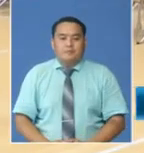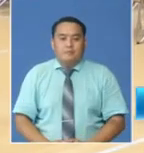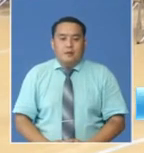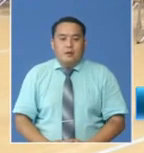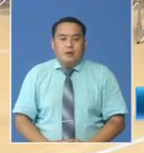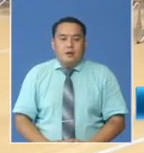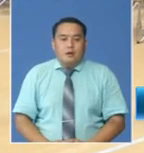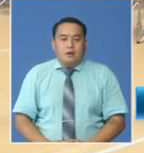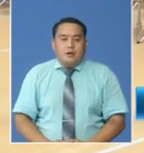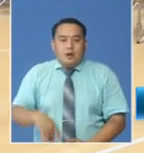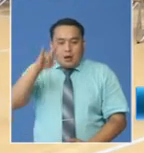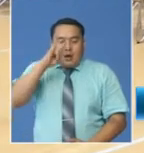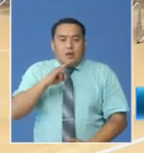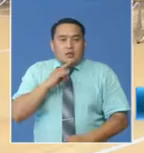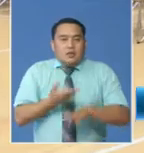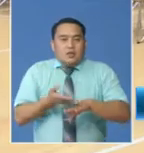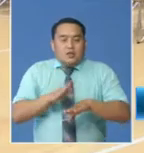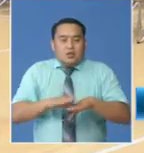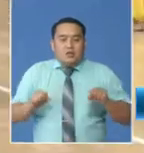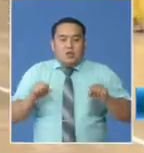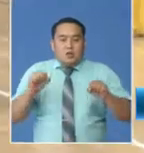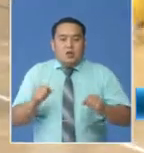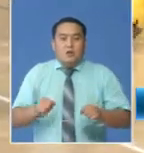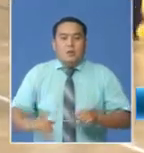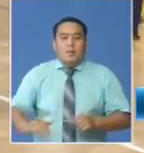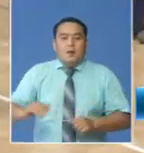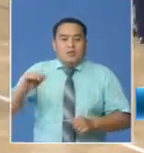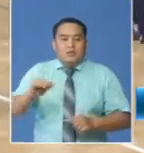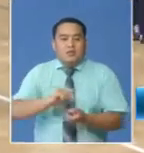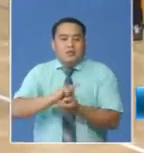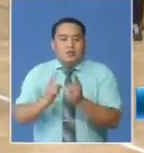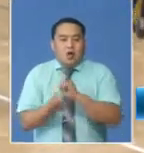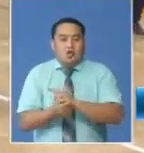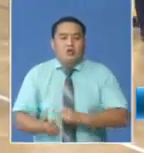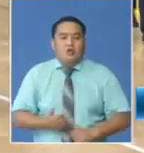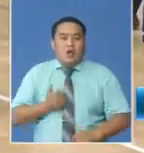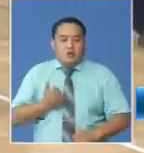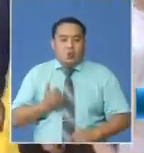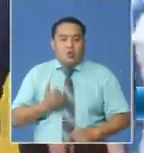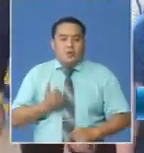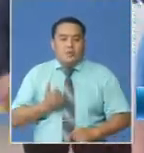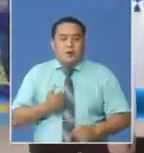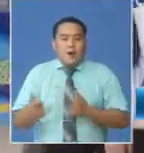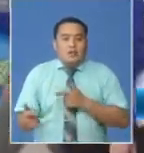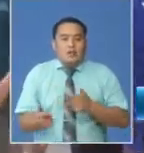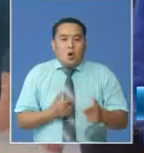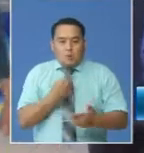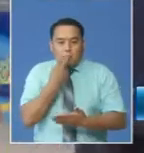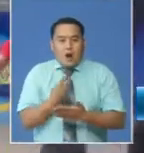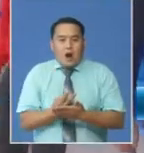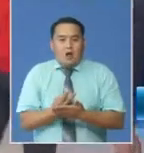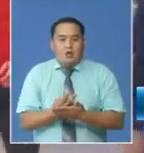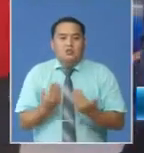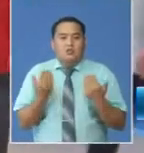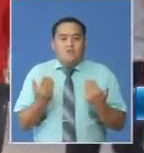У звезд казахстанской тяжелой атлетики подрастает достойная смена. Свое мастерство и тактическую подготовку они демонстрируют